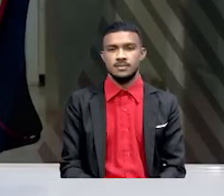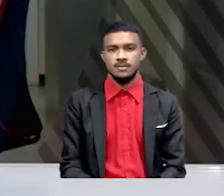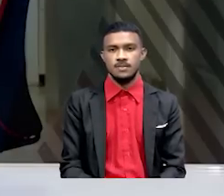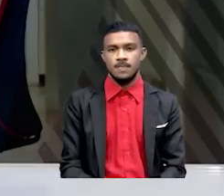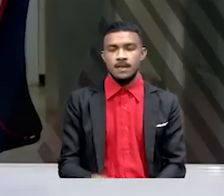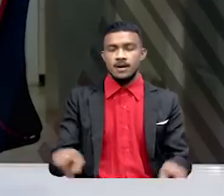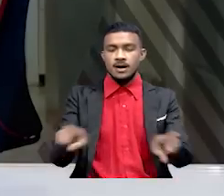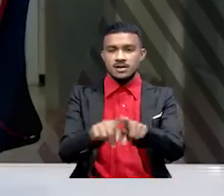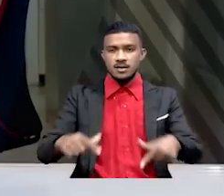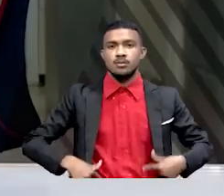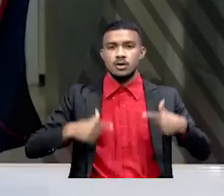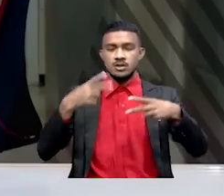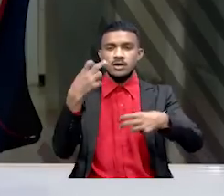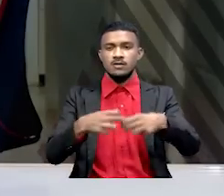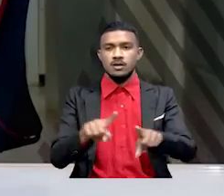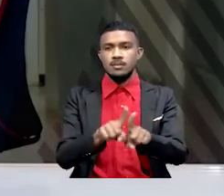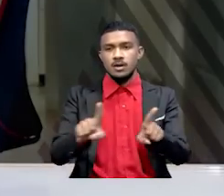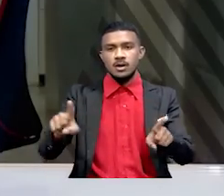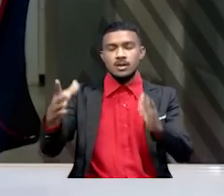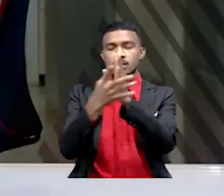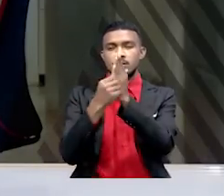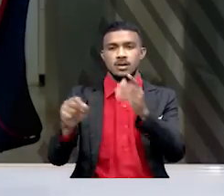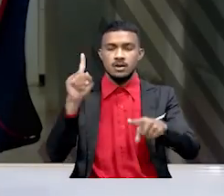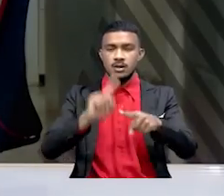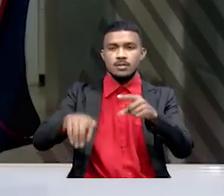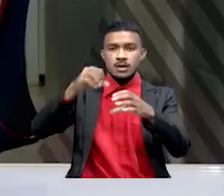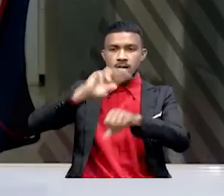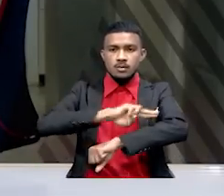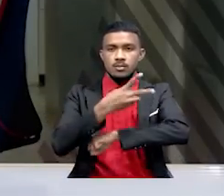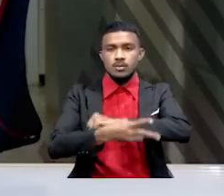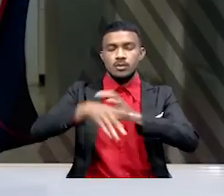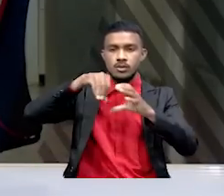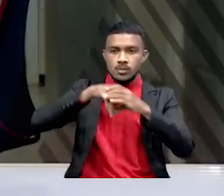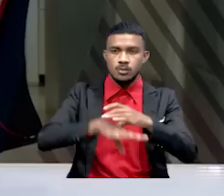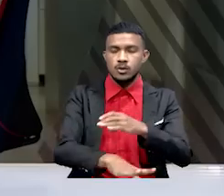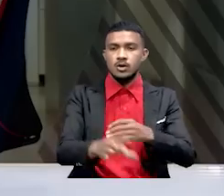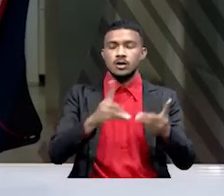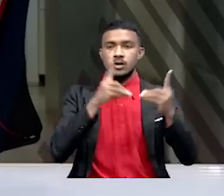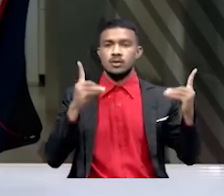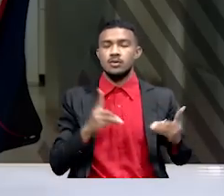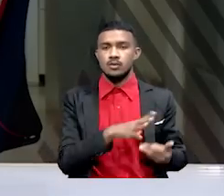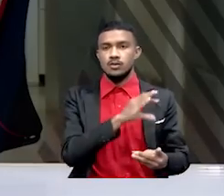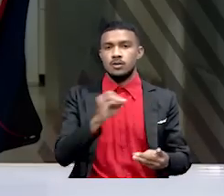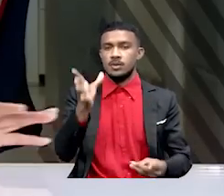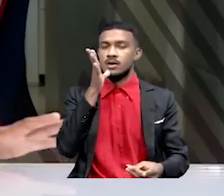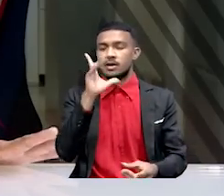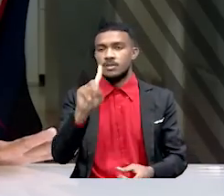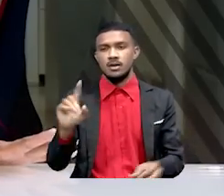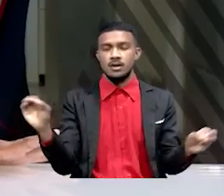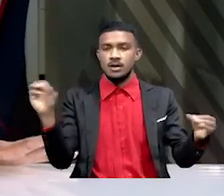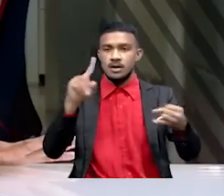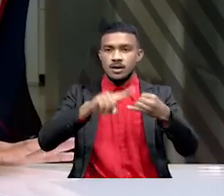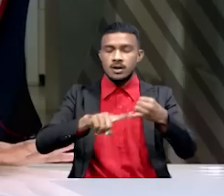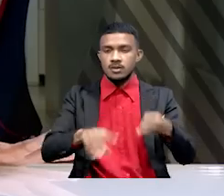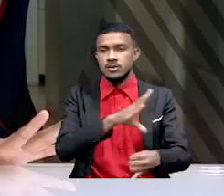Kondisi murish bela susar, mai be esperansa labela na beng numot, basa domeng inang niang layu hung nerohang. Hanesang bendita de